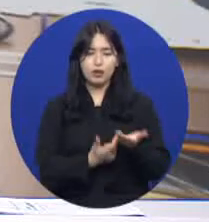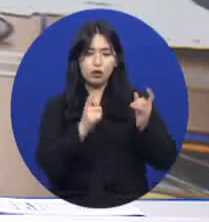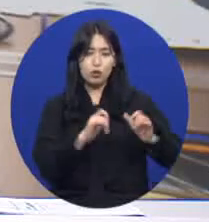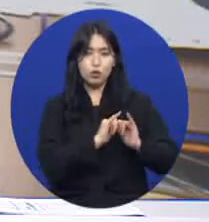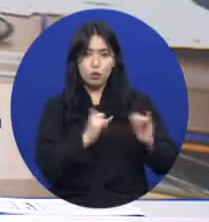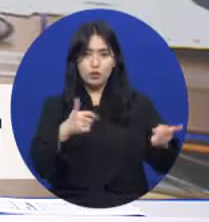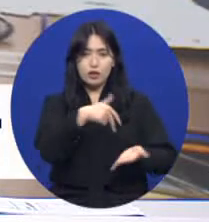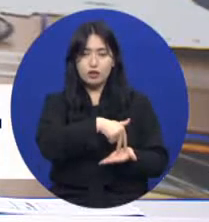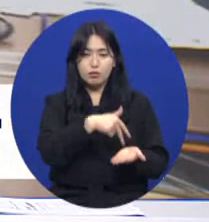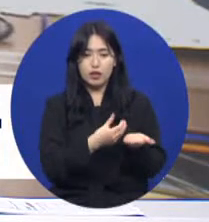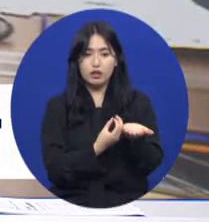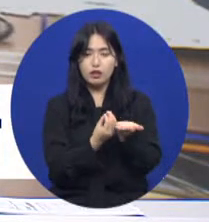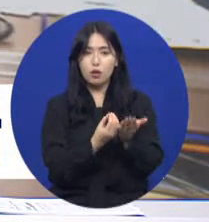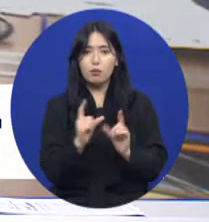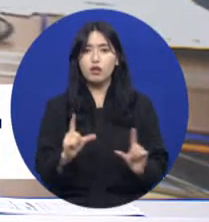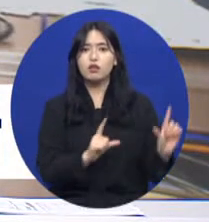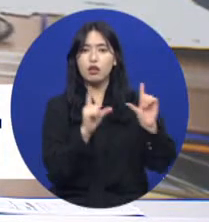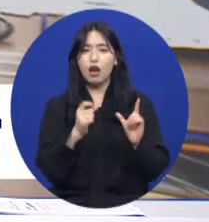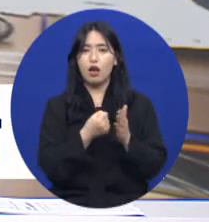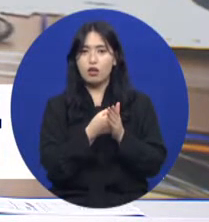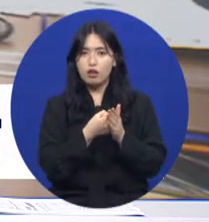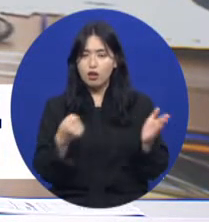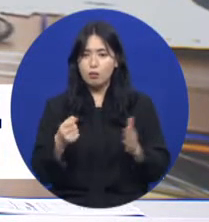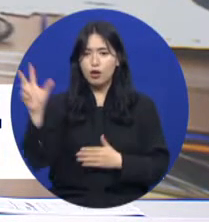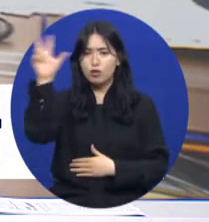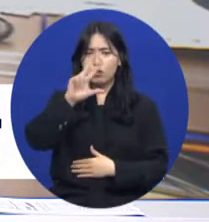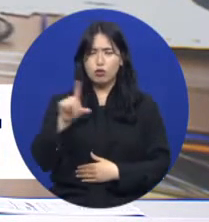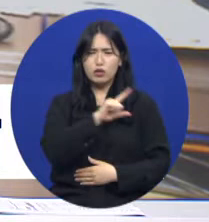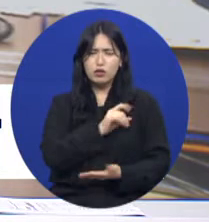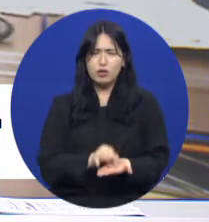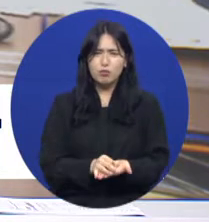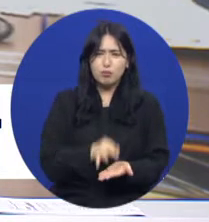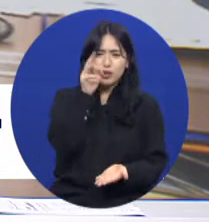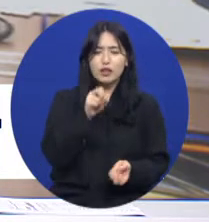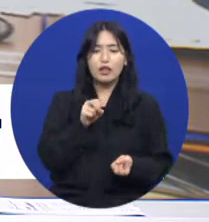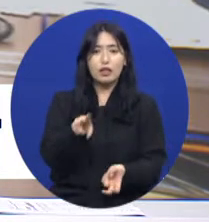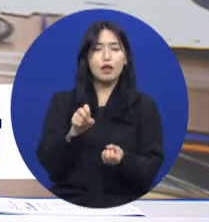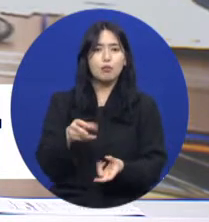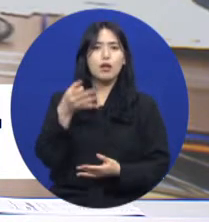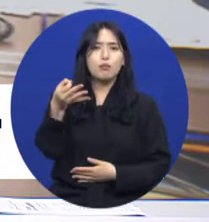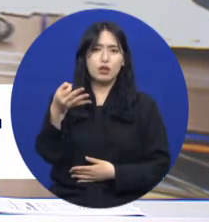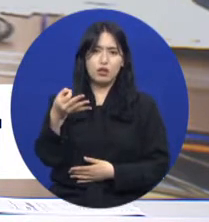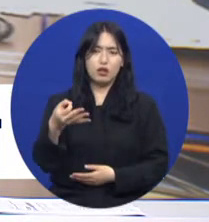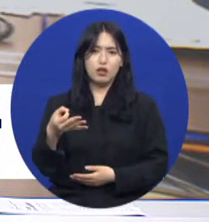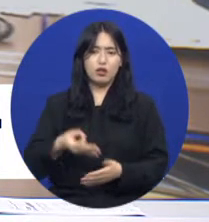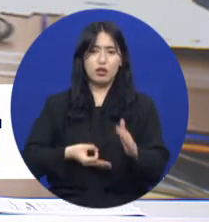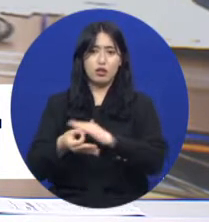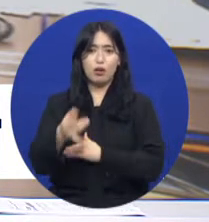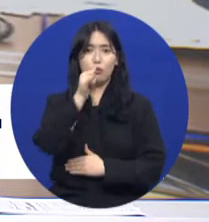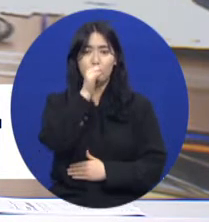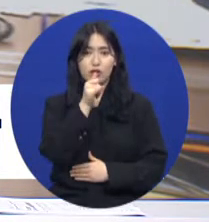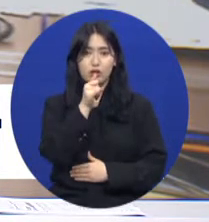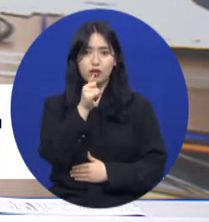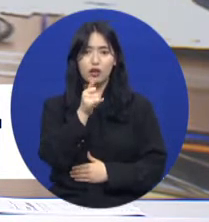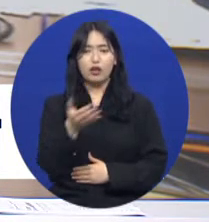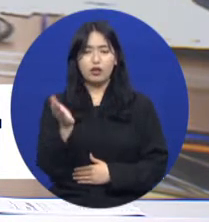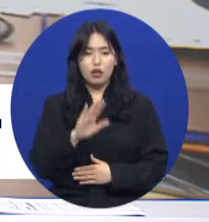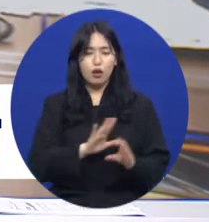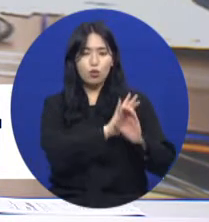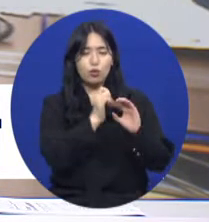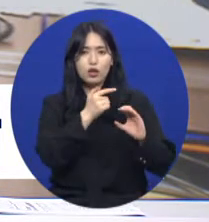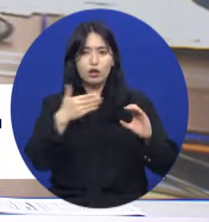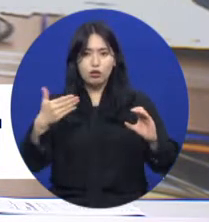제주 도민들은 섬에 산다는 이유 때문에 전국에서 가장 비싼 택배 배송비를 물고 있는데요. 코로나19